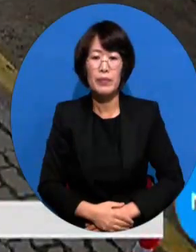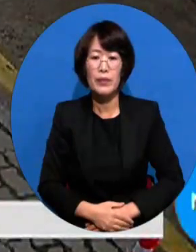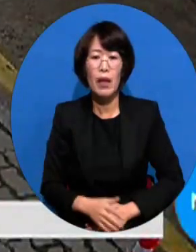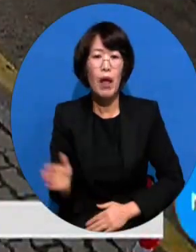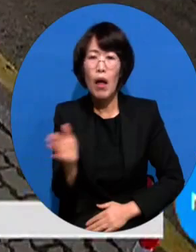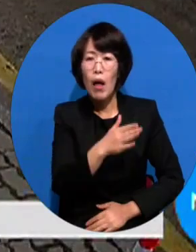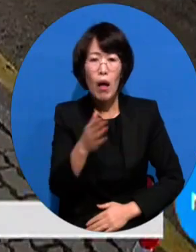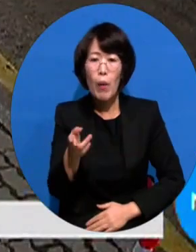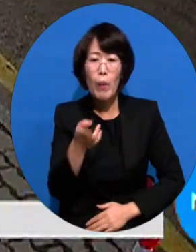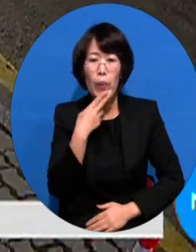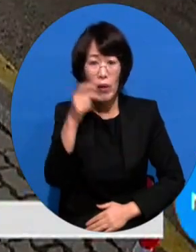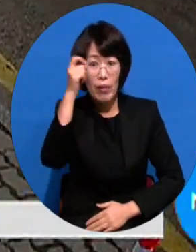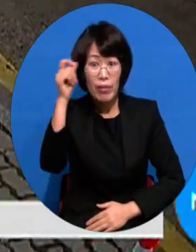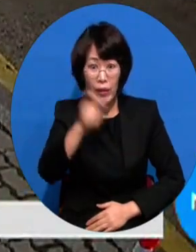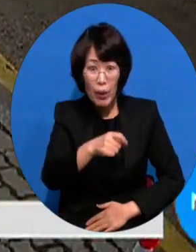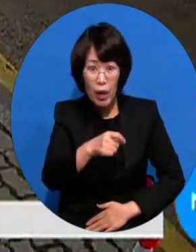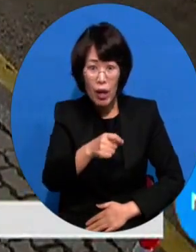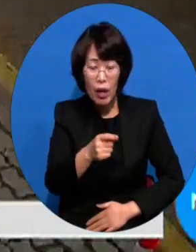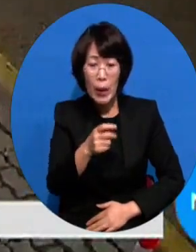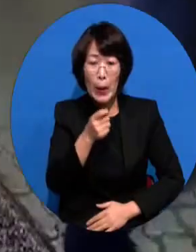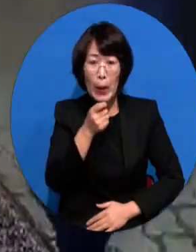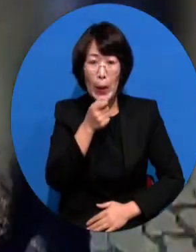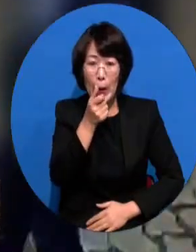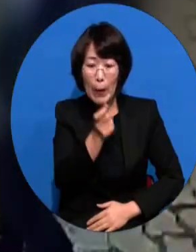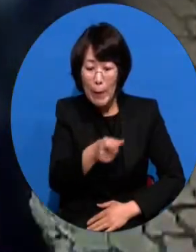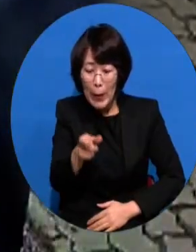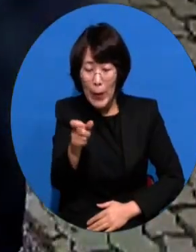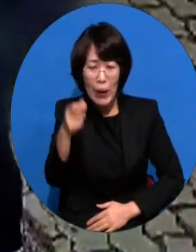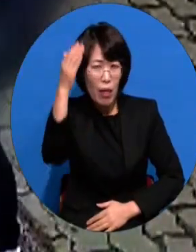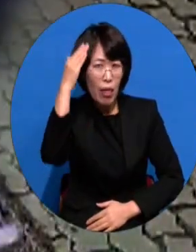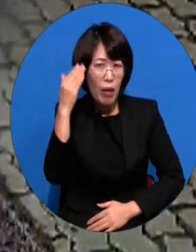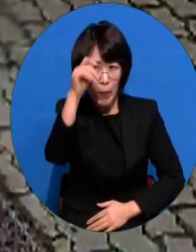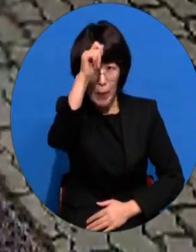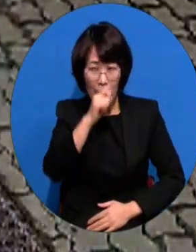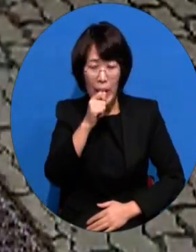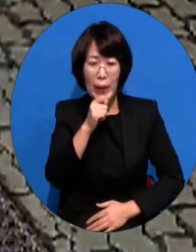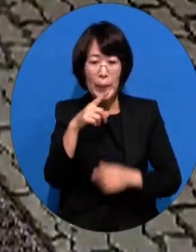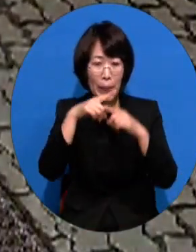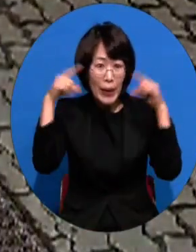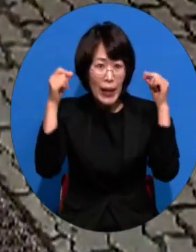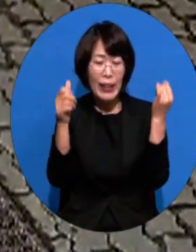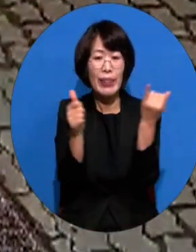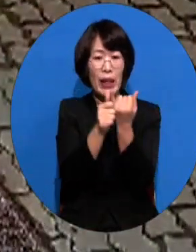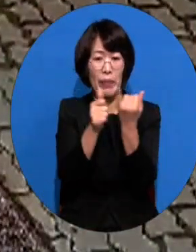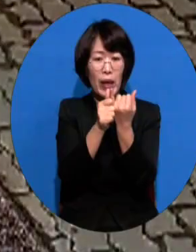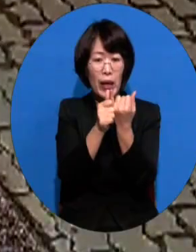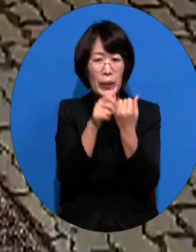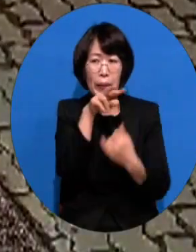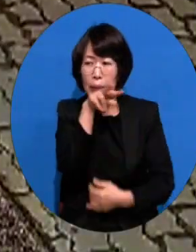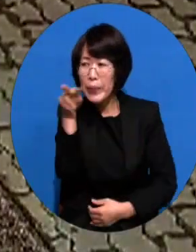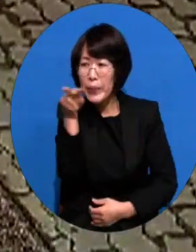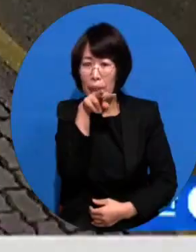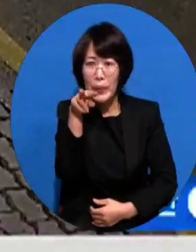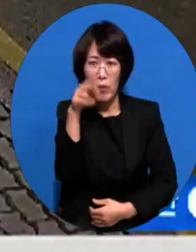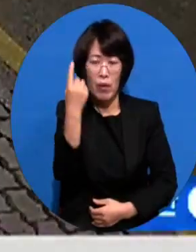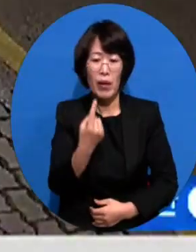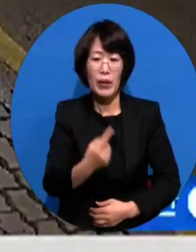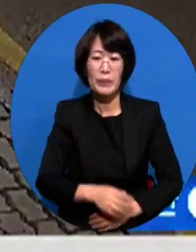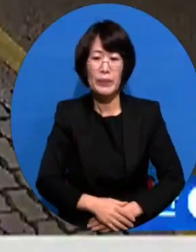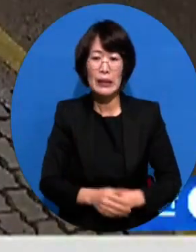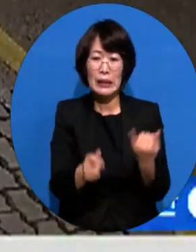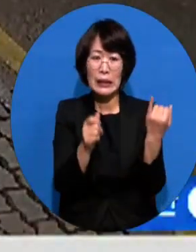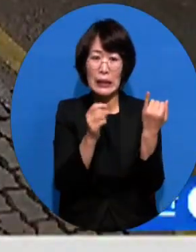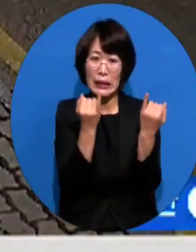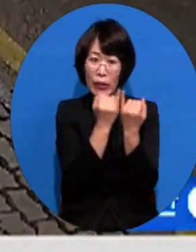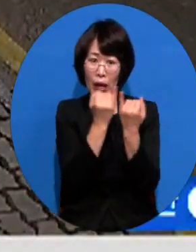아무도 다니지 않는 새벽 시간 골목길. 검은 모자와 마스크를 쓴 남녀 두 명이 주변을 두리번거립니다. 한